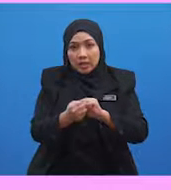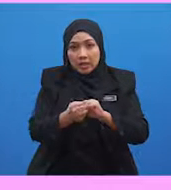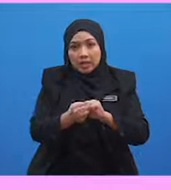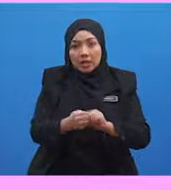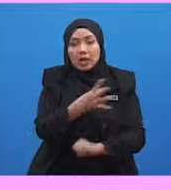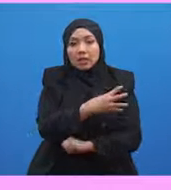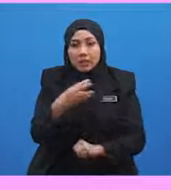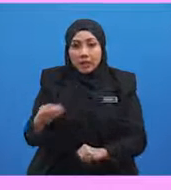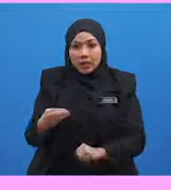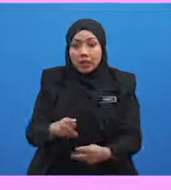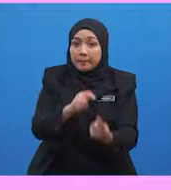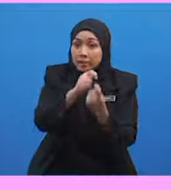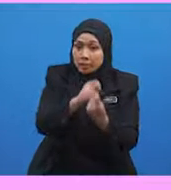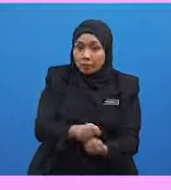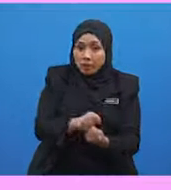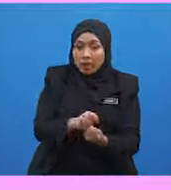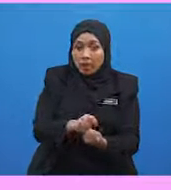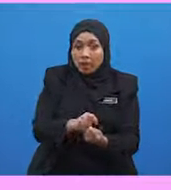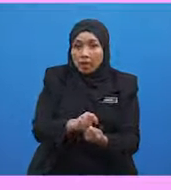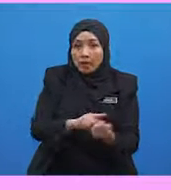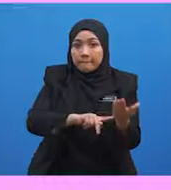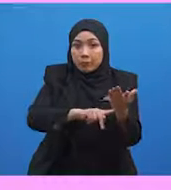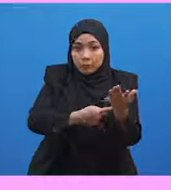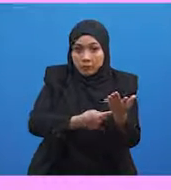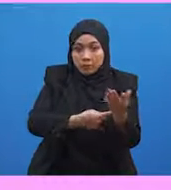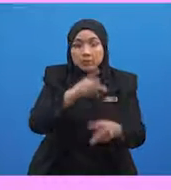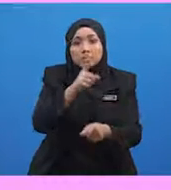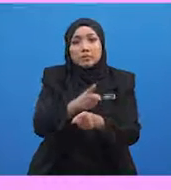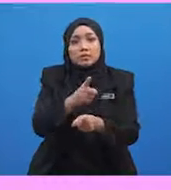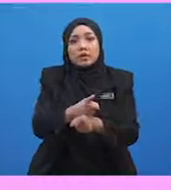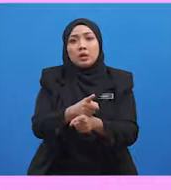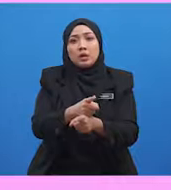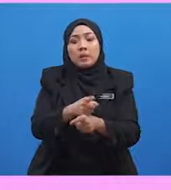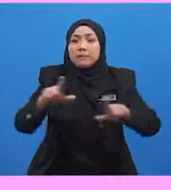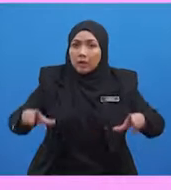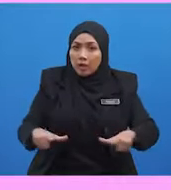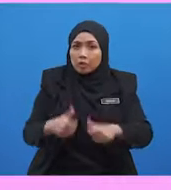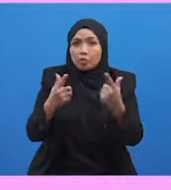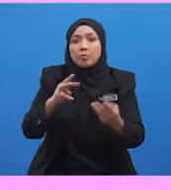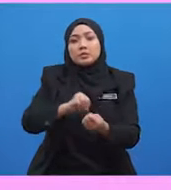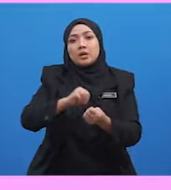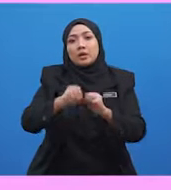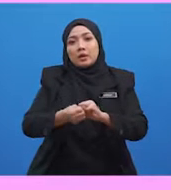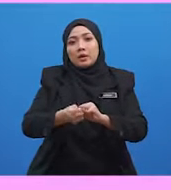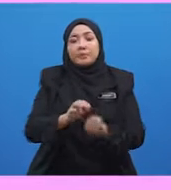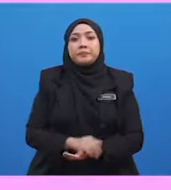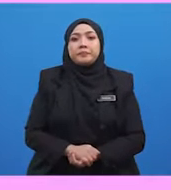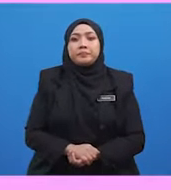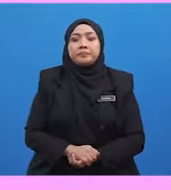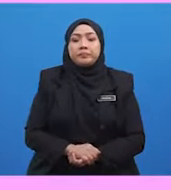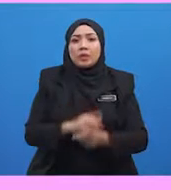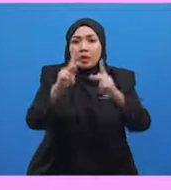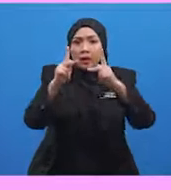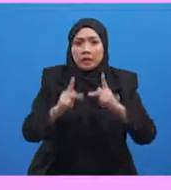sebenar berlakunya masalah tersebut. Kaedah ini merujuk empat